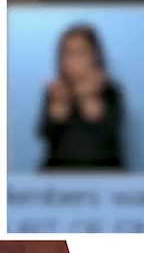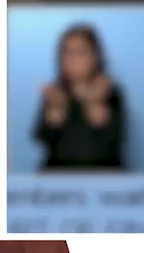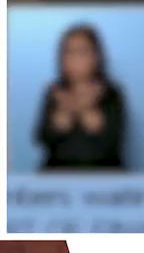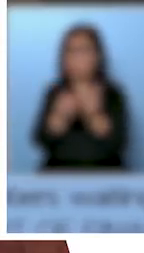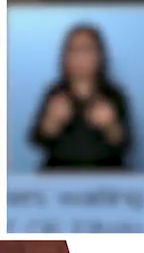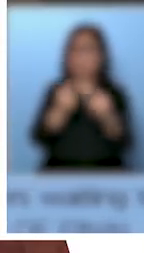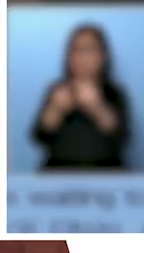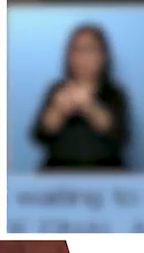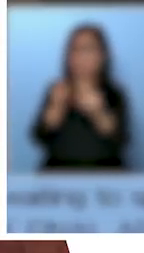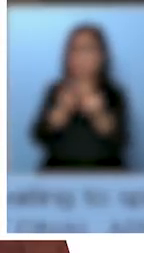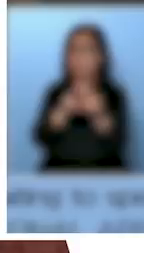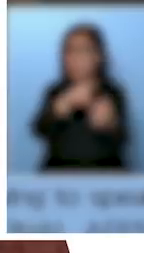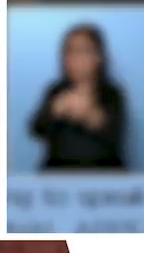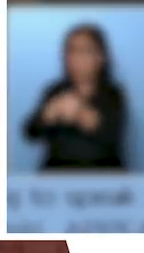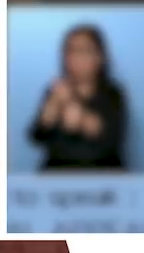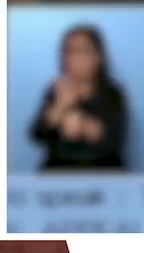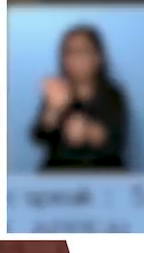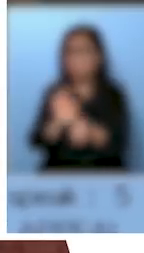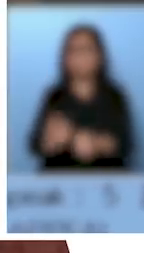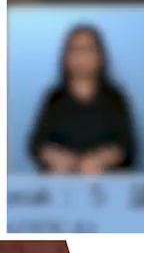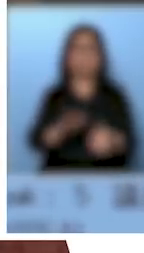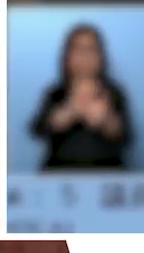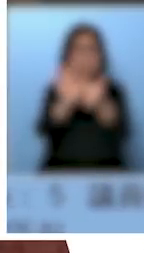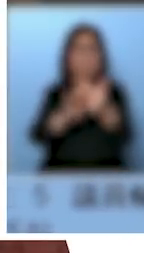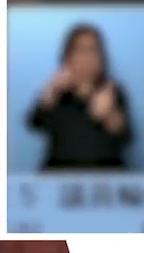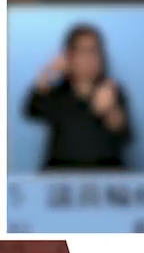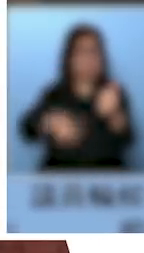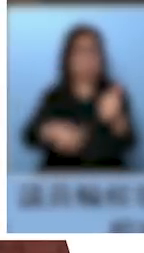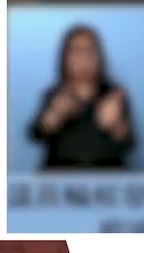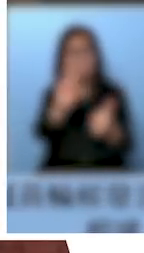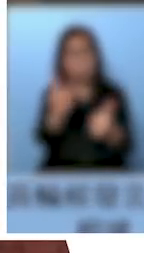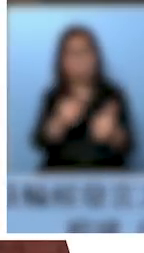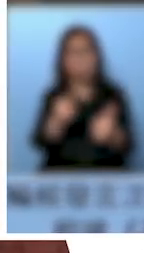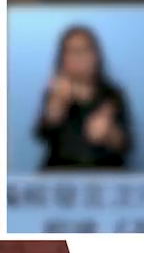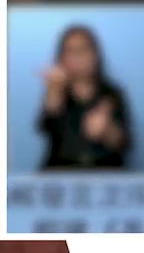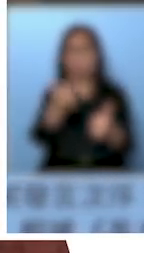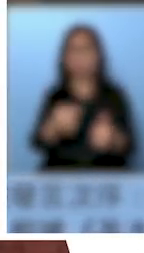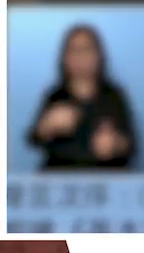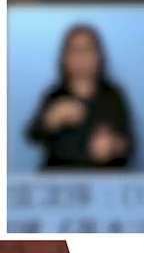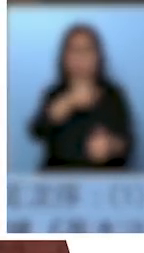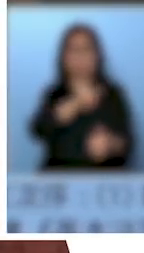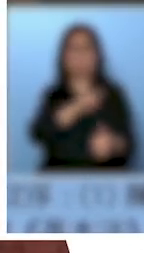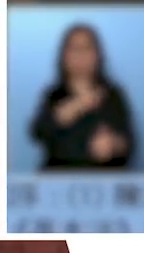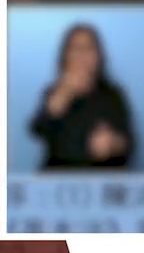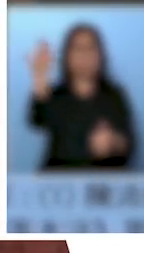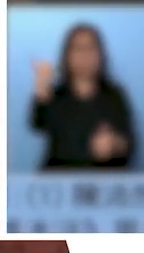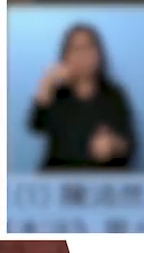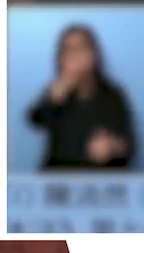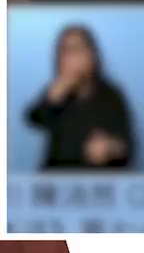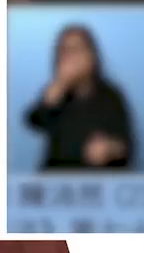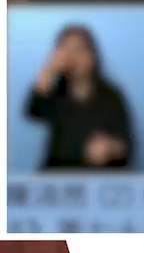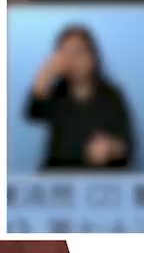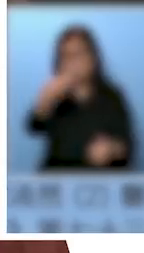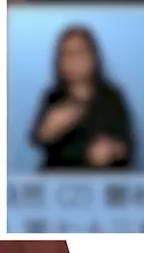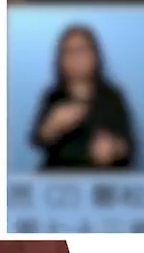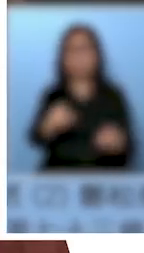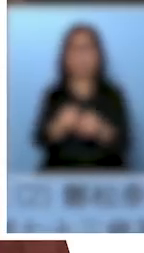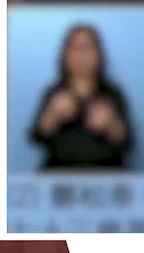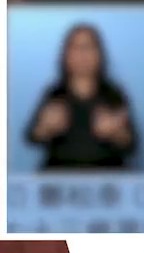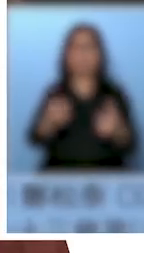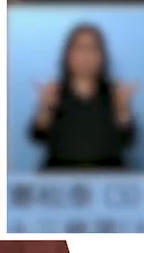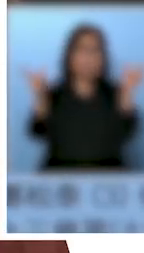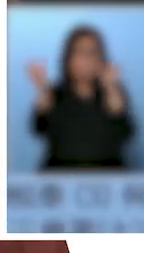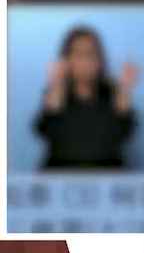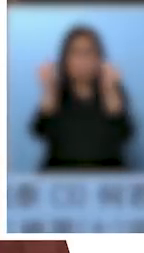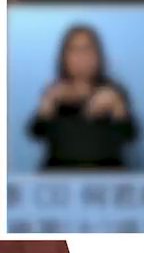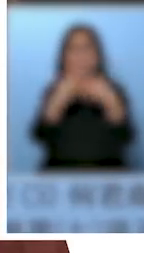嚇性嚇。呢一個咧，亦都係影響好深遠。咁我本人係多次都提出，其實係可以參